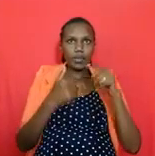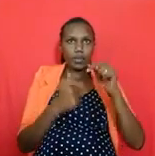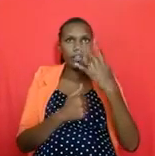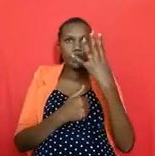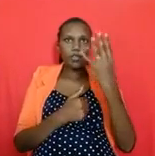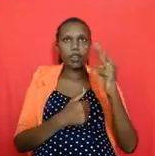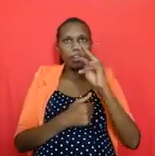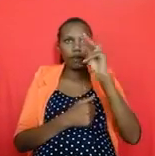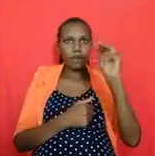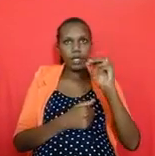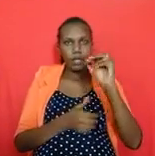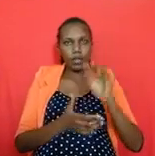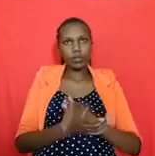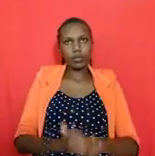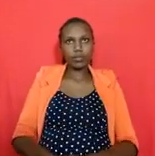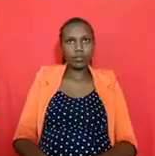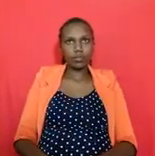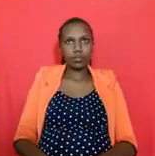na 1800